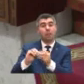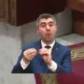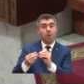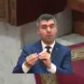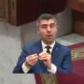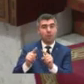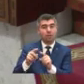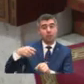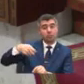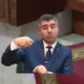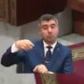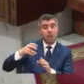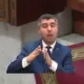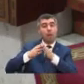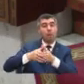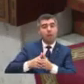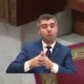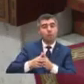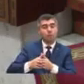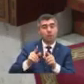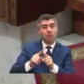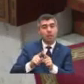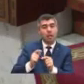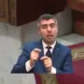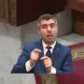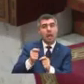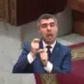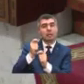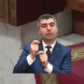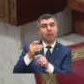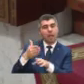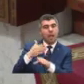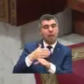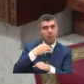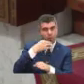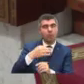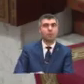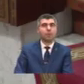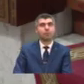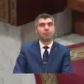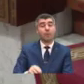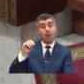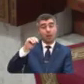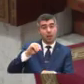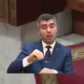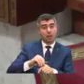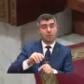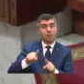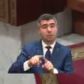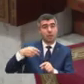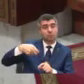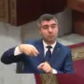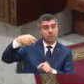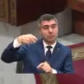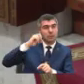رافعه السفن في ميناء اسفير انا تكلمت عليه، وعندنا مشكل في حوض رافعه السفن ديال